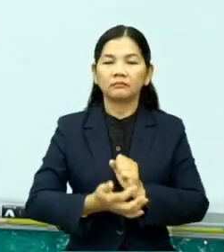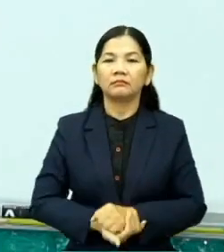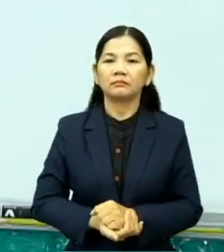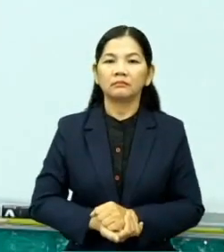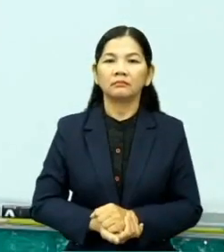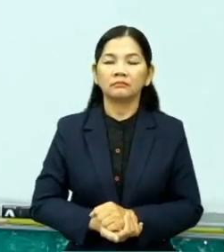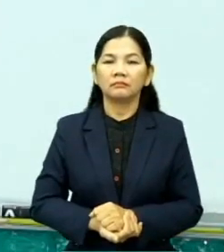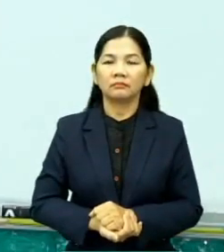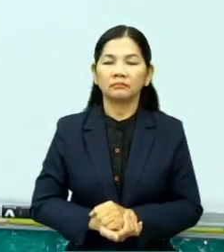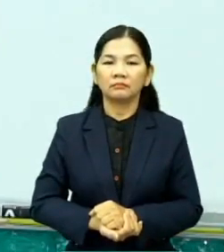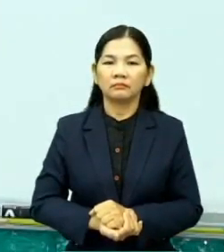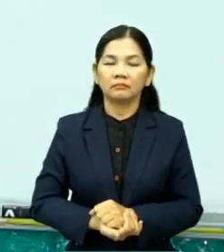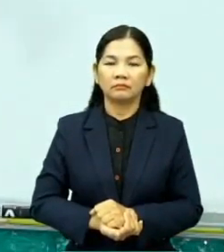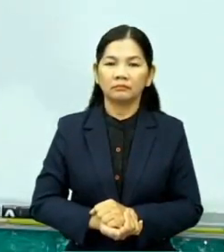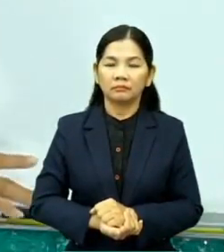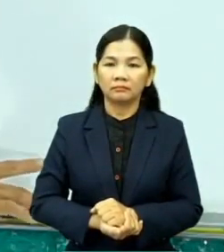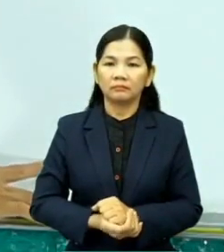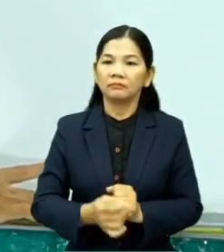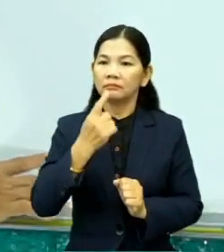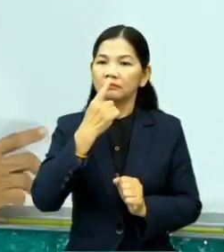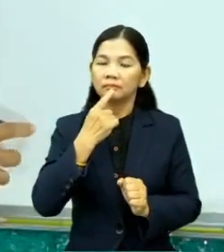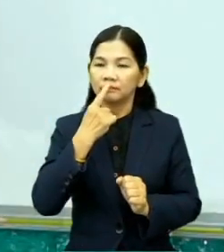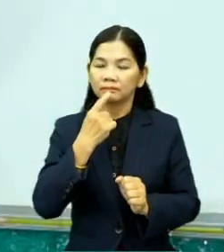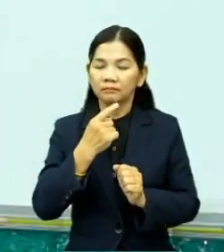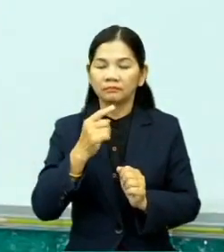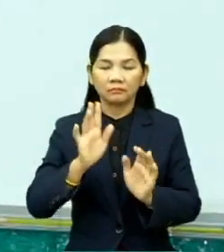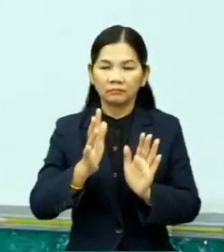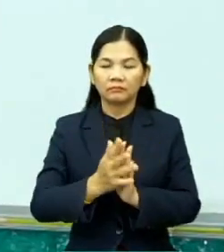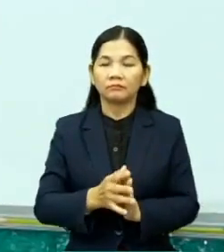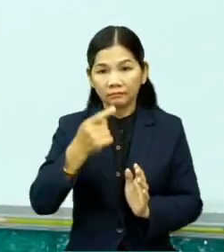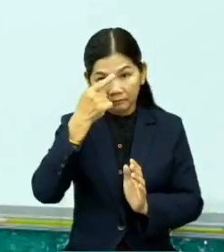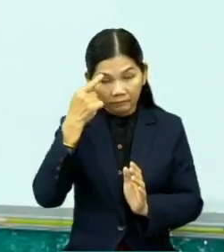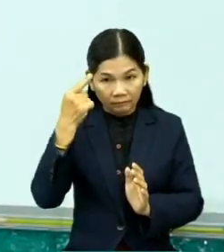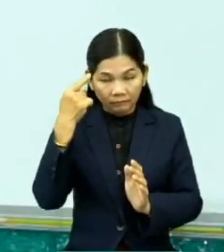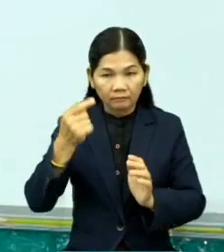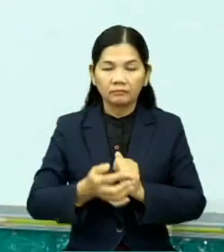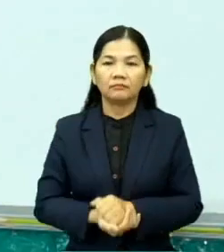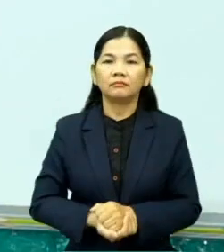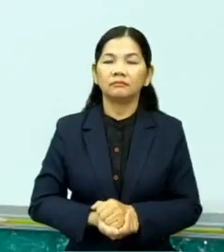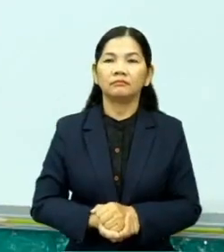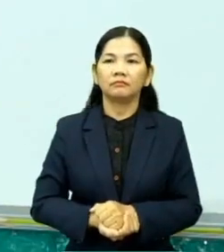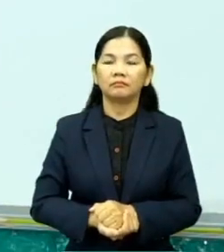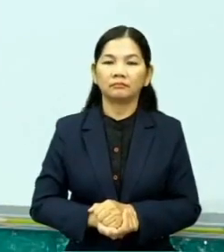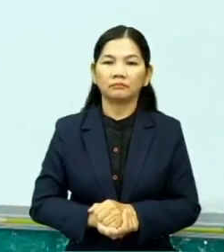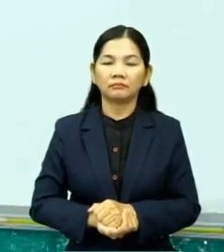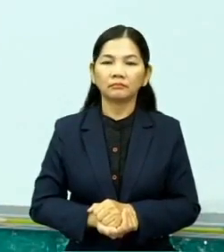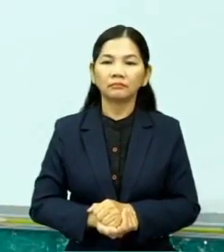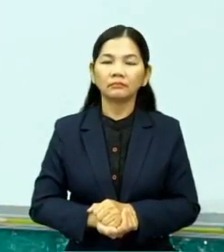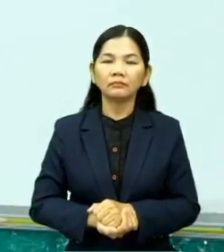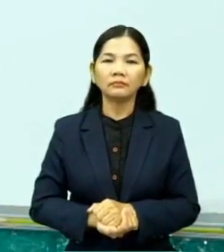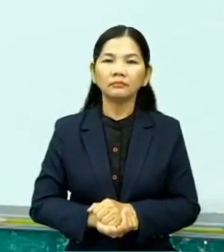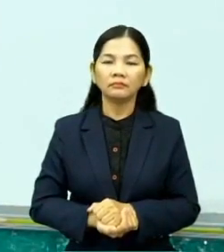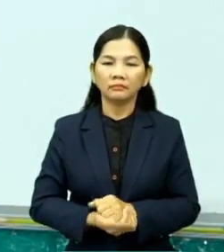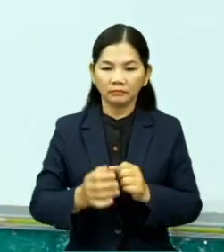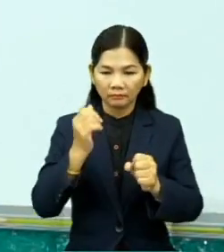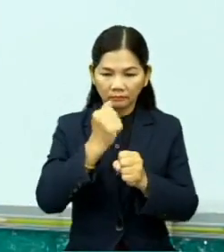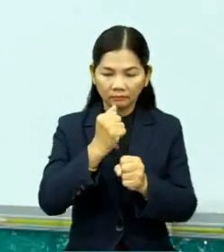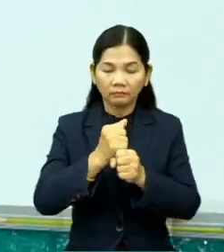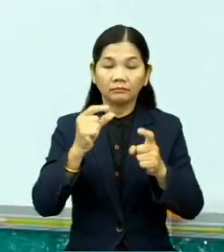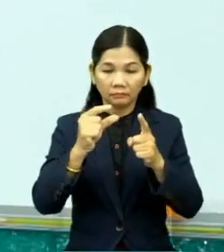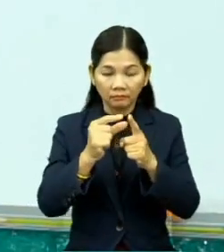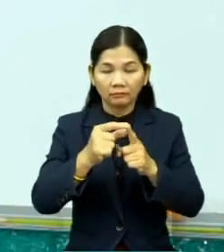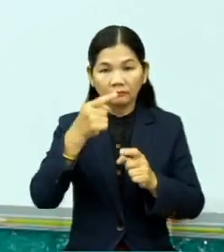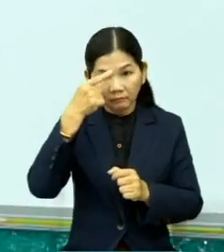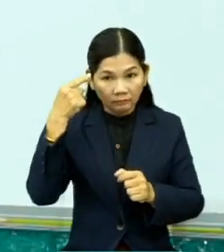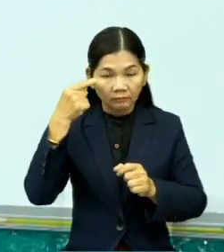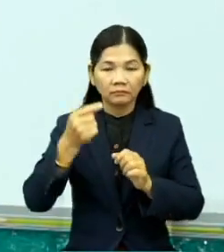ចាអញ្ចឹងអ្នកគ្រូគូចាបិទពណ៌ខ្មៅណាកូនណាដើម្បីកុំឲ្យច្រឡំនឹងបដិសម្ភចានេះចាពាក្យធ្វើនេះណាកូនណា